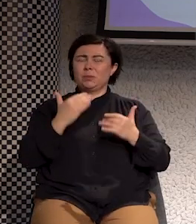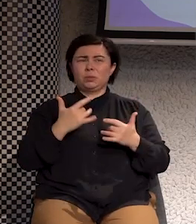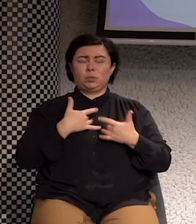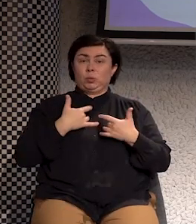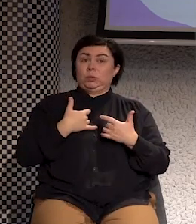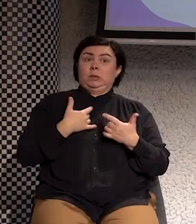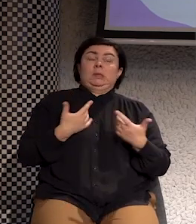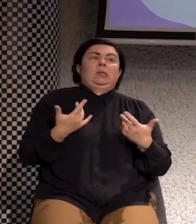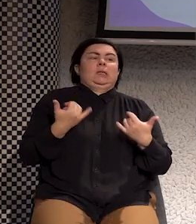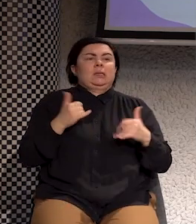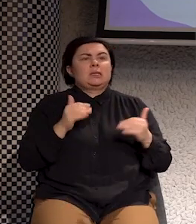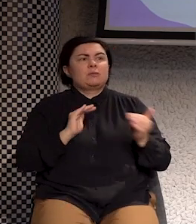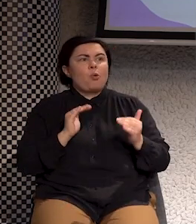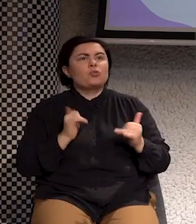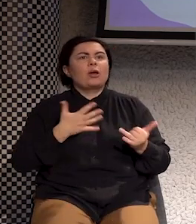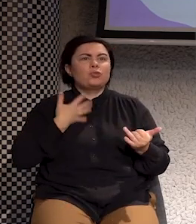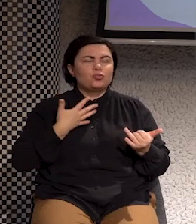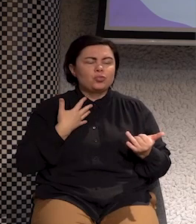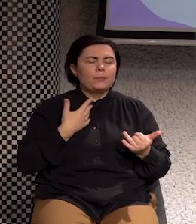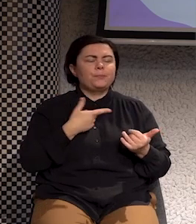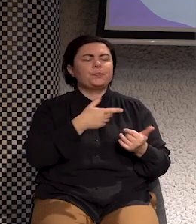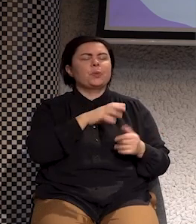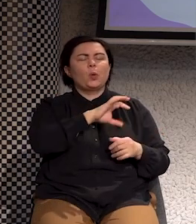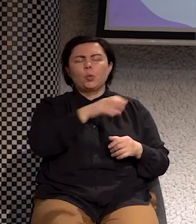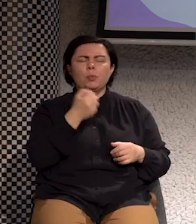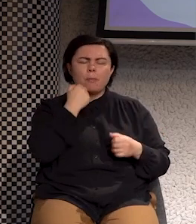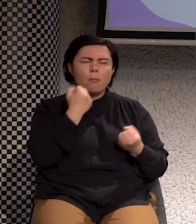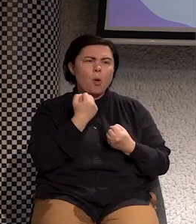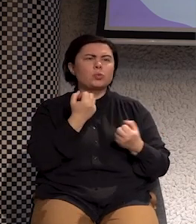presję. Różnie bywa, ale te grupy są tak różnorodne,